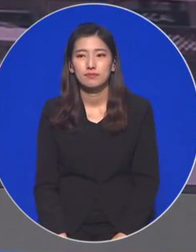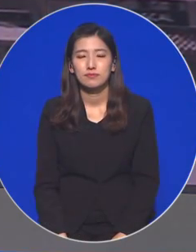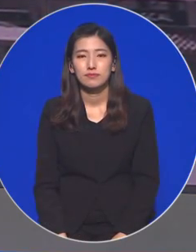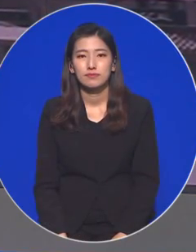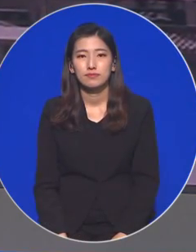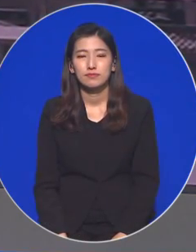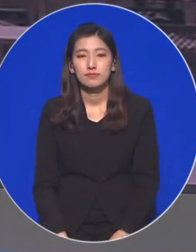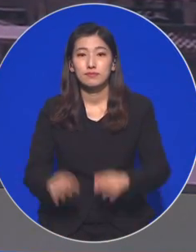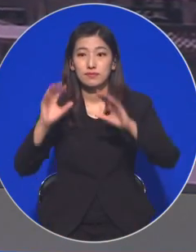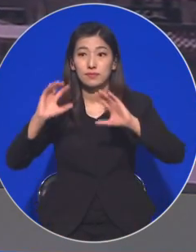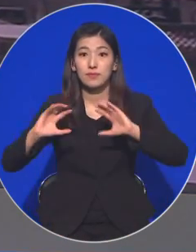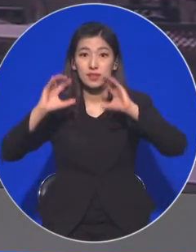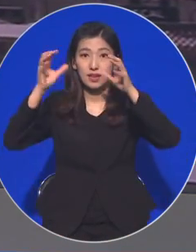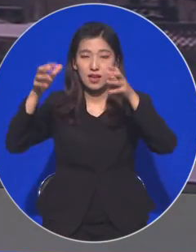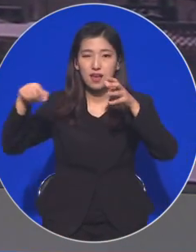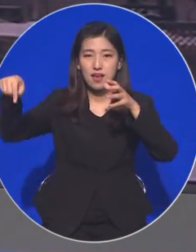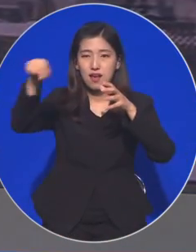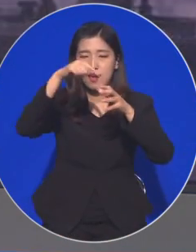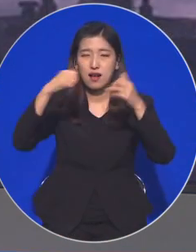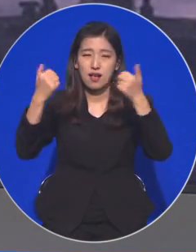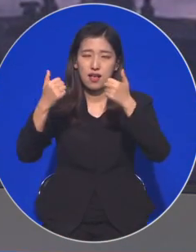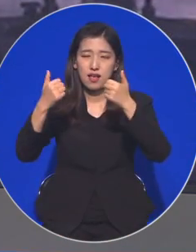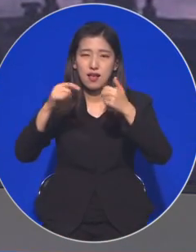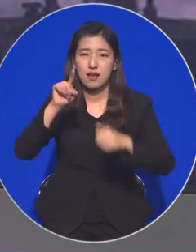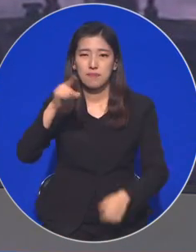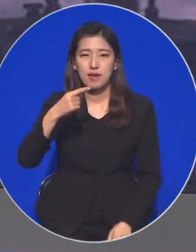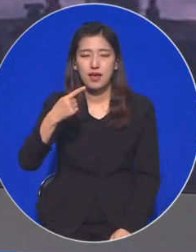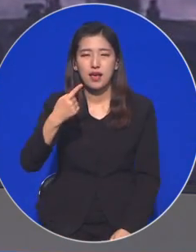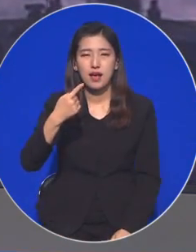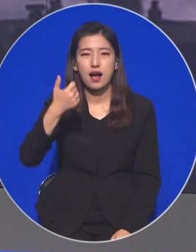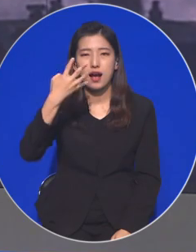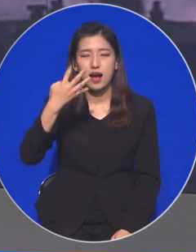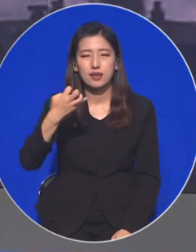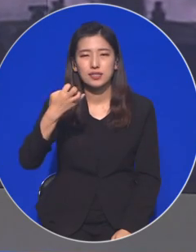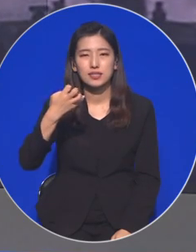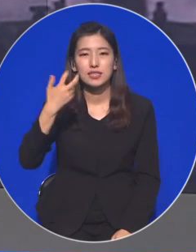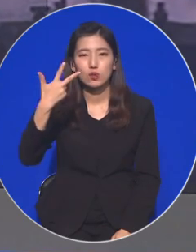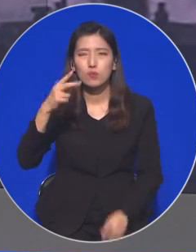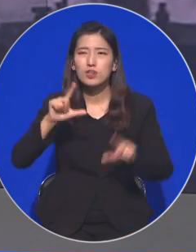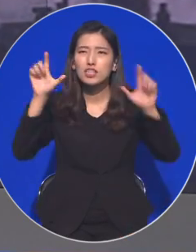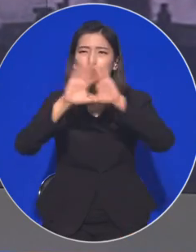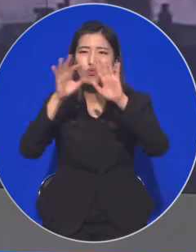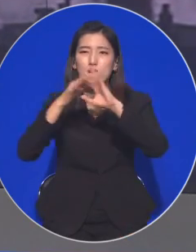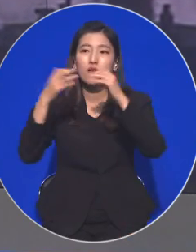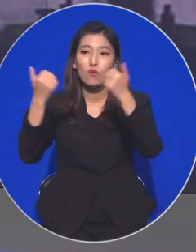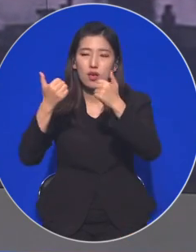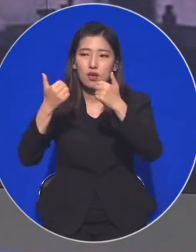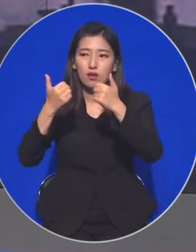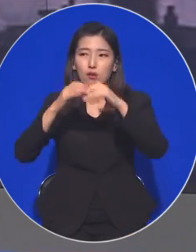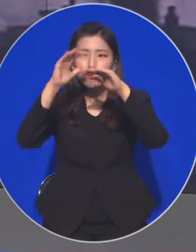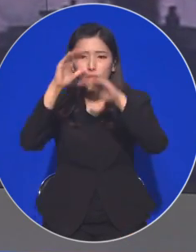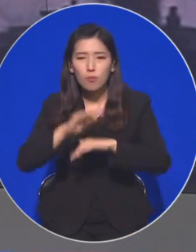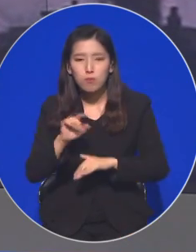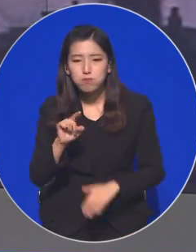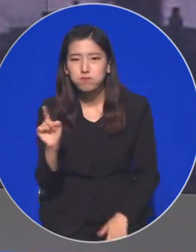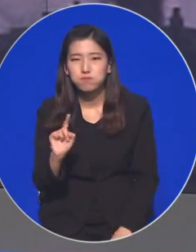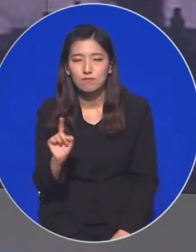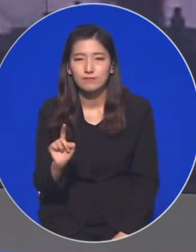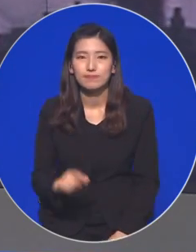COP26이 막을 내렸습니다. 197개 나라가 합의한 글래스고 기후 조약도 나왔는데요. 어떤 내용들이